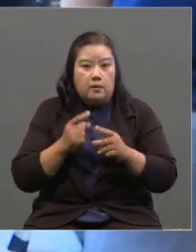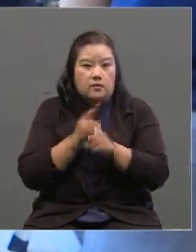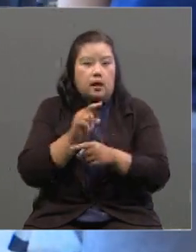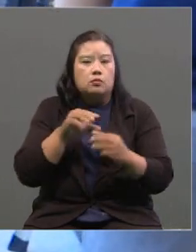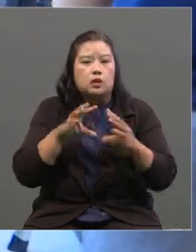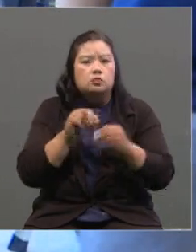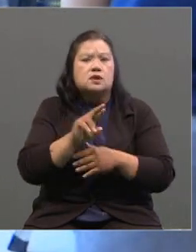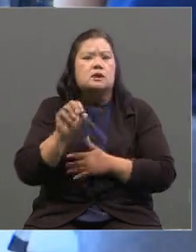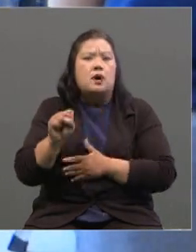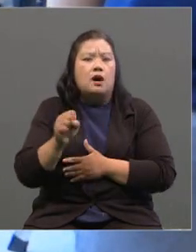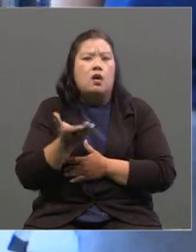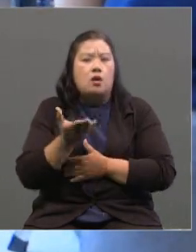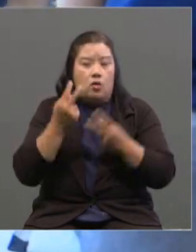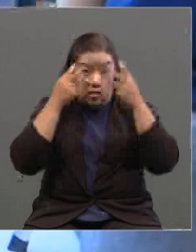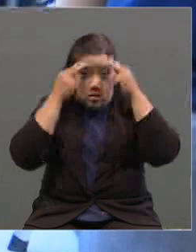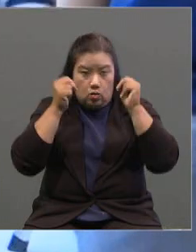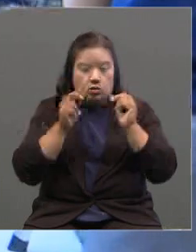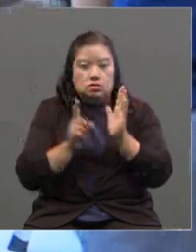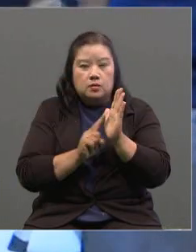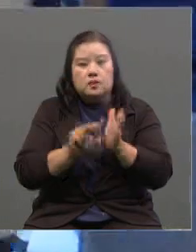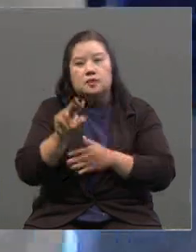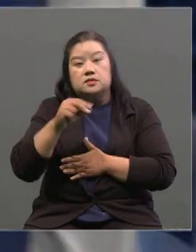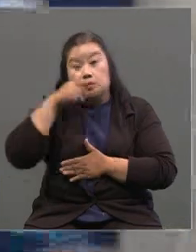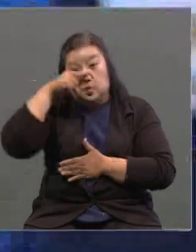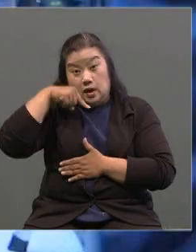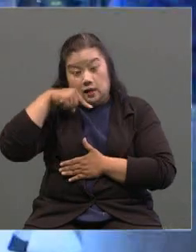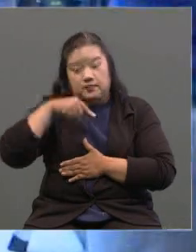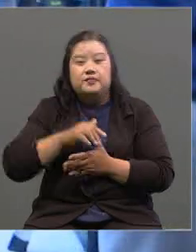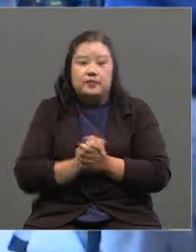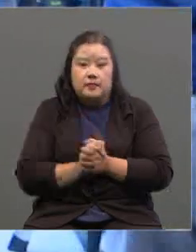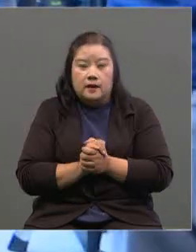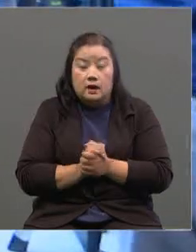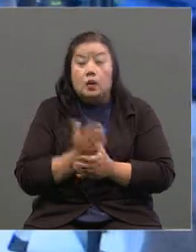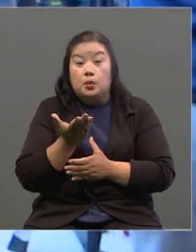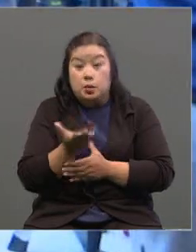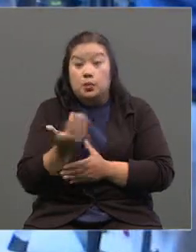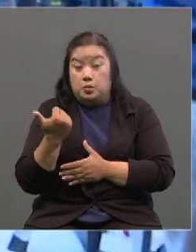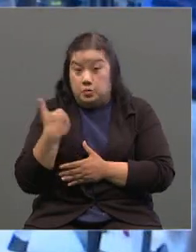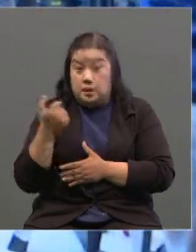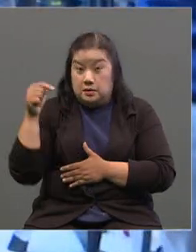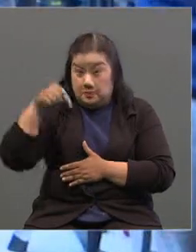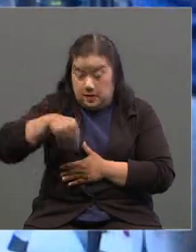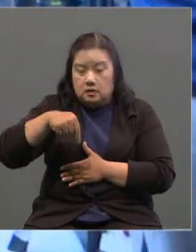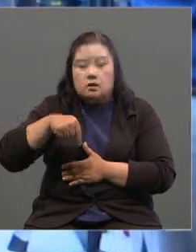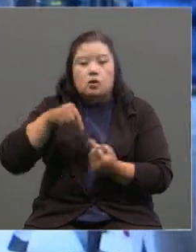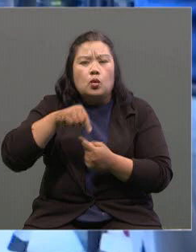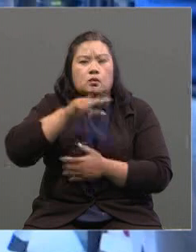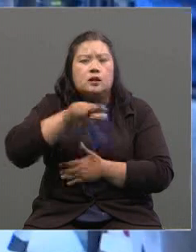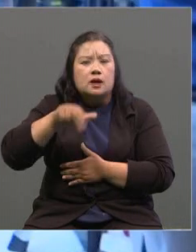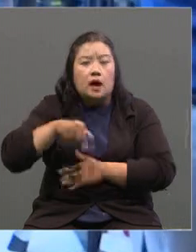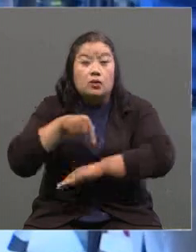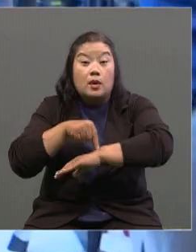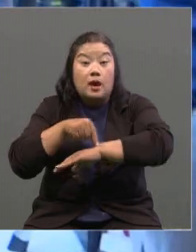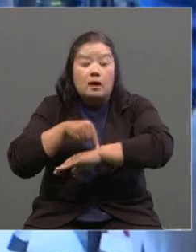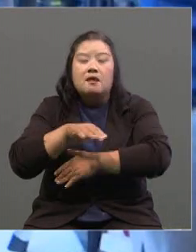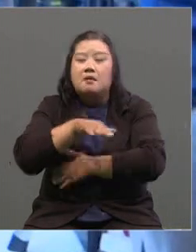ฐสภาให้เป็นนายกรัฐมนตรีคนที่30ของประเทศไทยโดยเจ้าตัวเองค่ะก็เดินทางมายังที่ทำการพรรคเพื่อไทยเมื่อเวลาช่ว